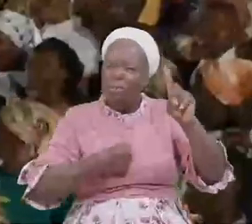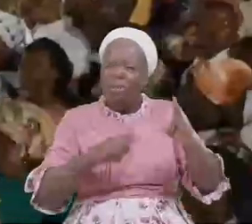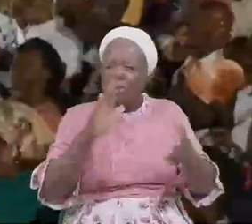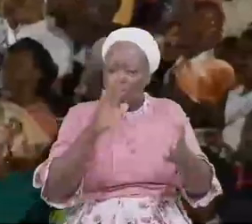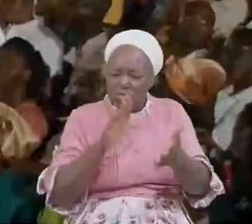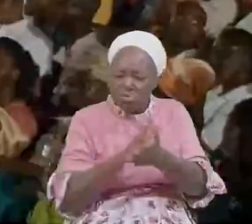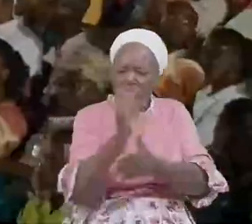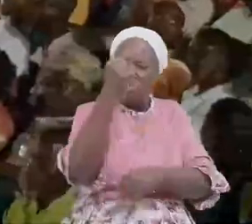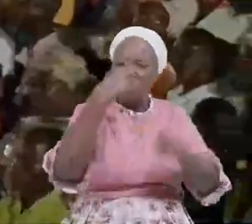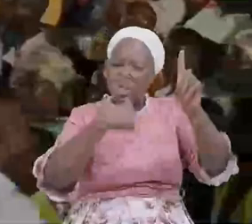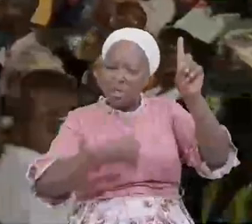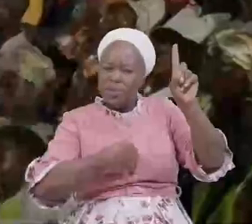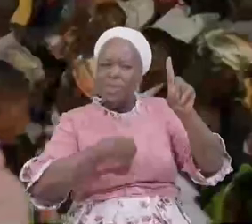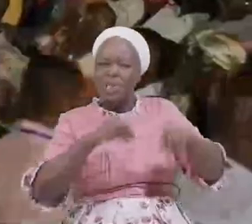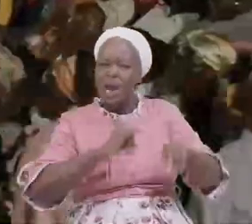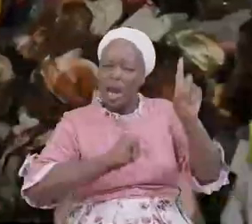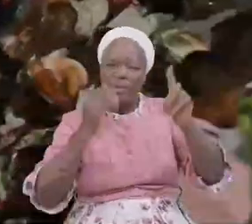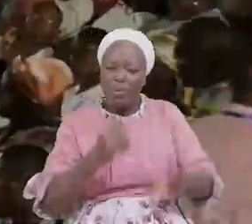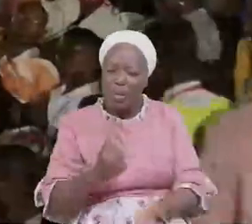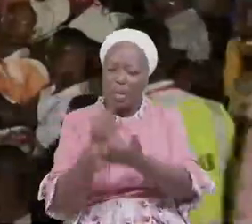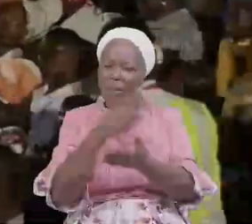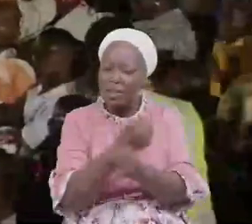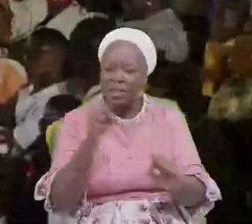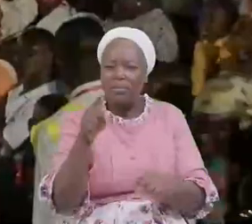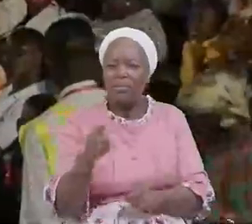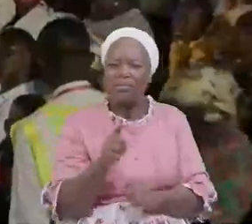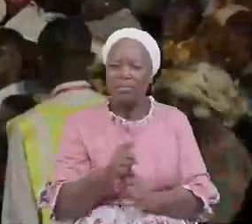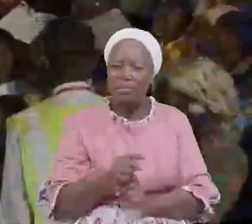Fais-moi confiance. Je vais t'aider, je vais te sauver.